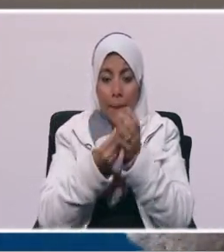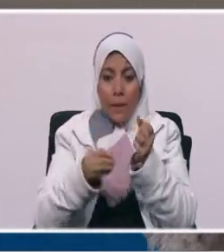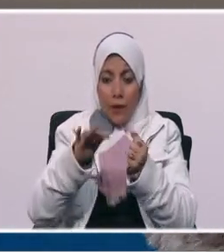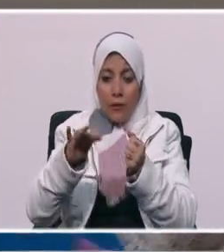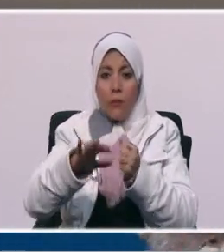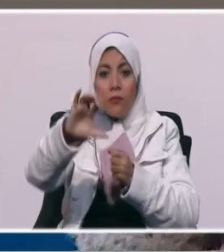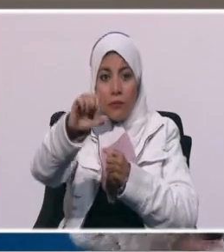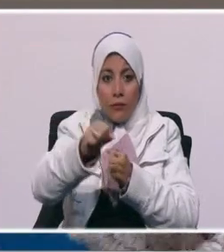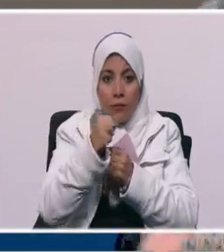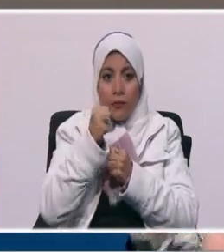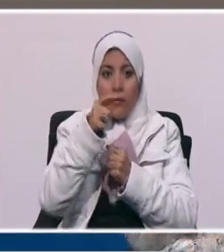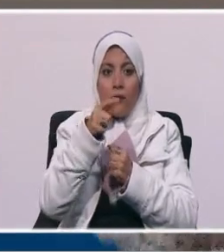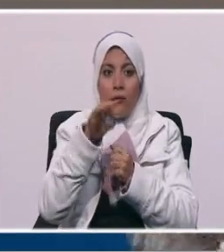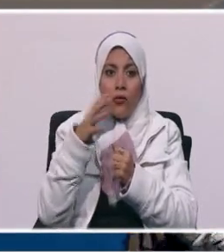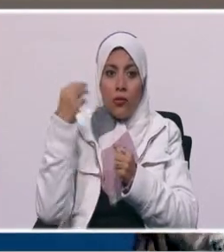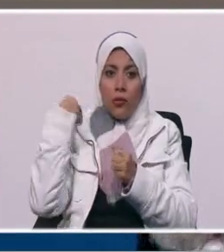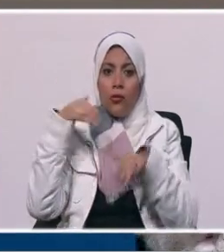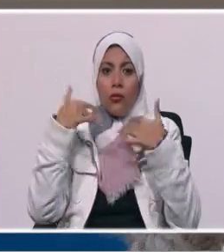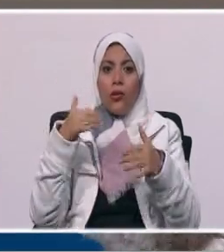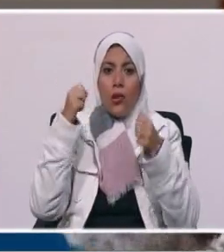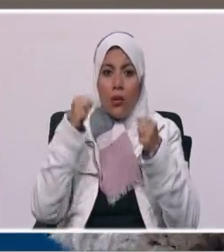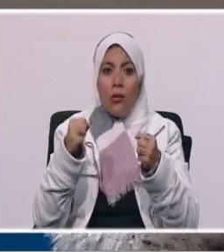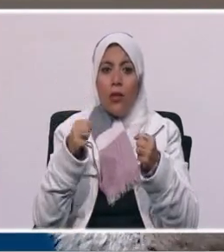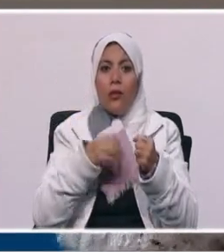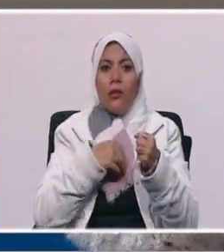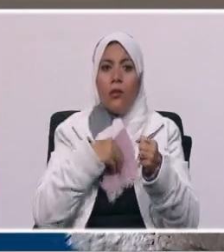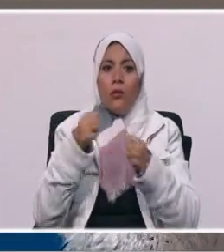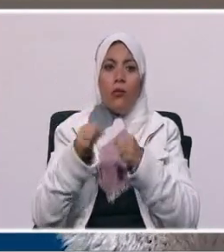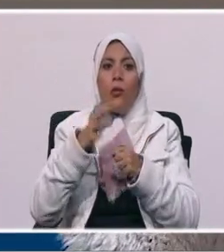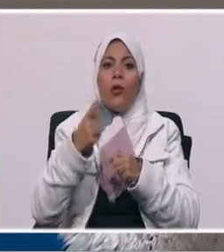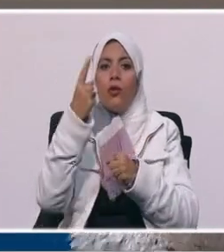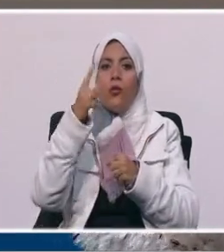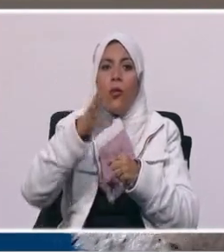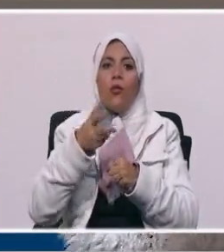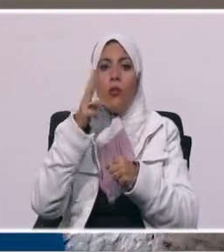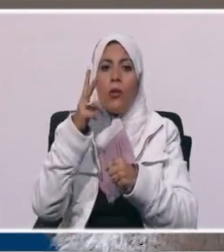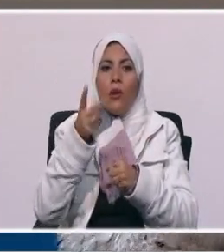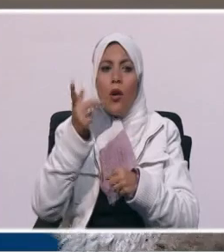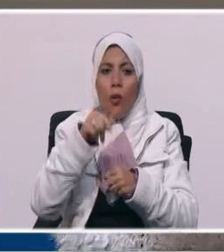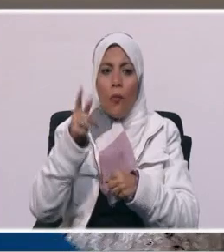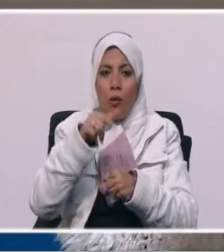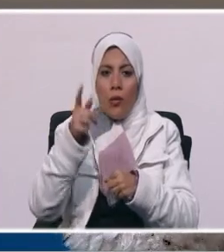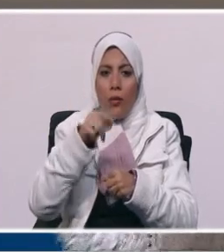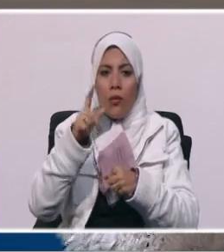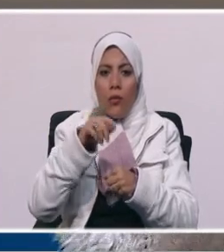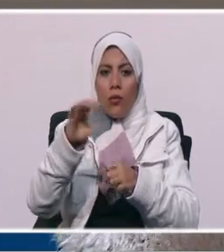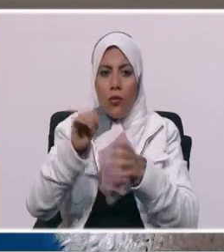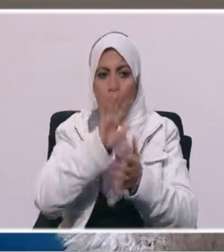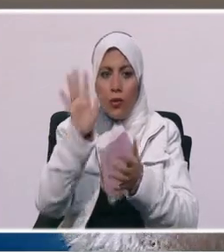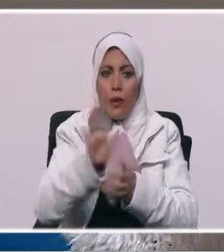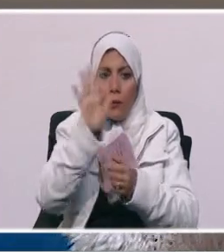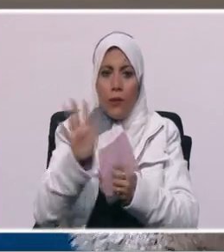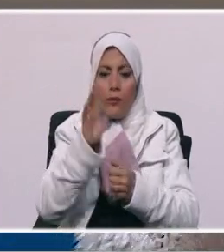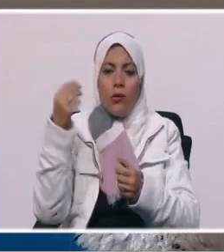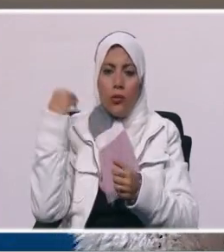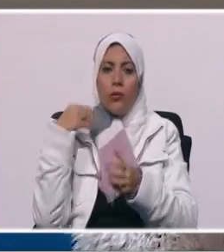يسحبك السحبة دي، أنا ممكن توجعني فبتحير ألم لمدة يوم أو يومين، أضطر بقى جل ومش عارفة إيه وكريمات